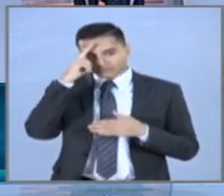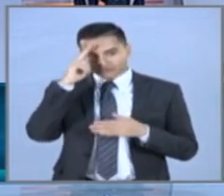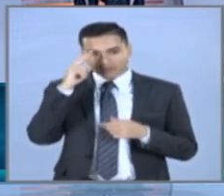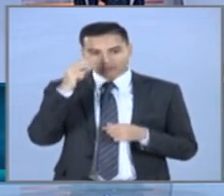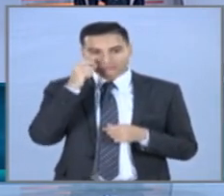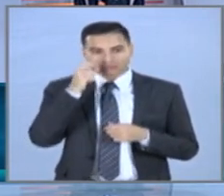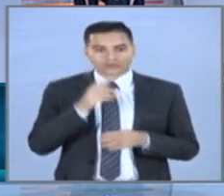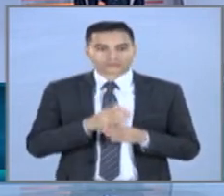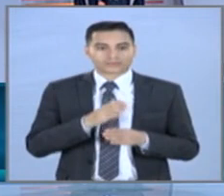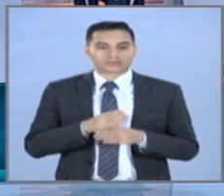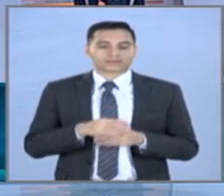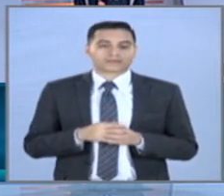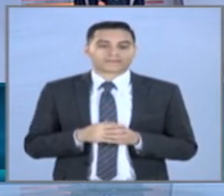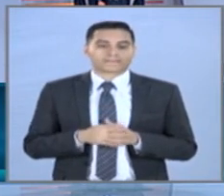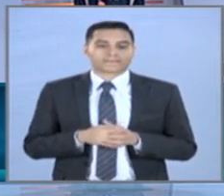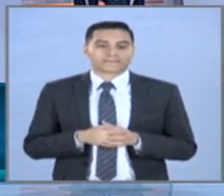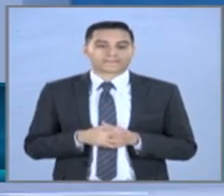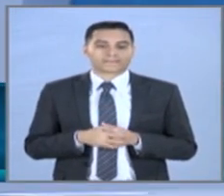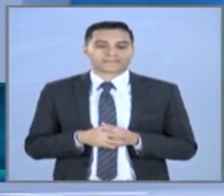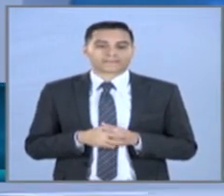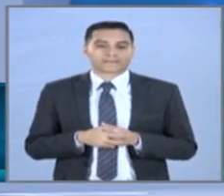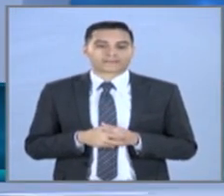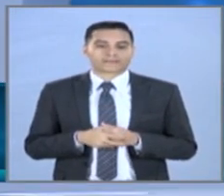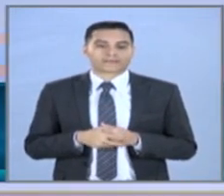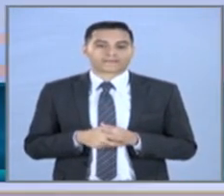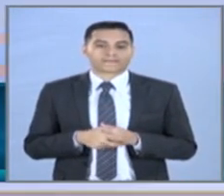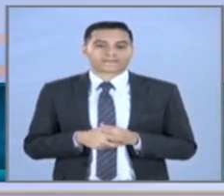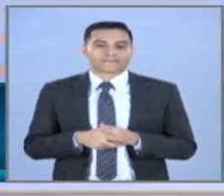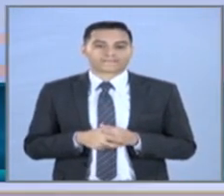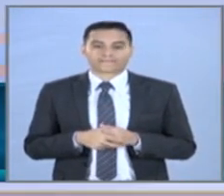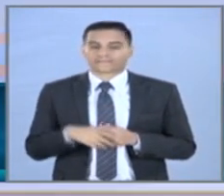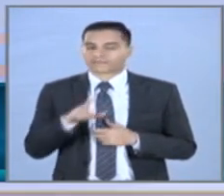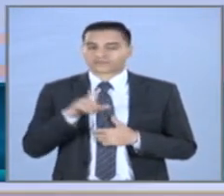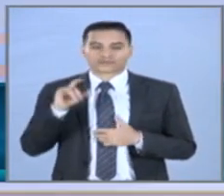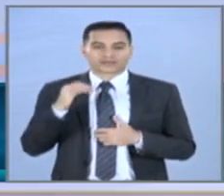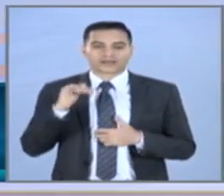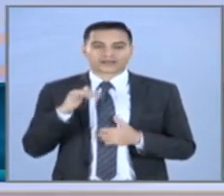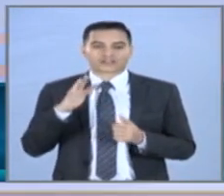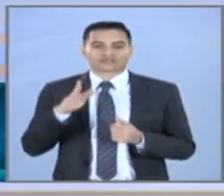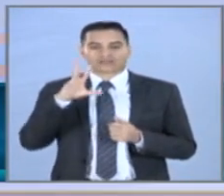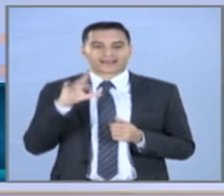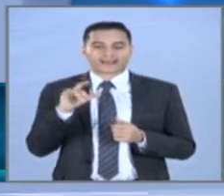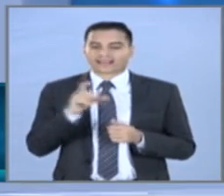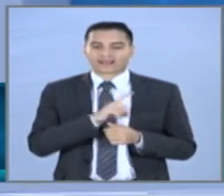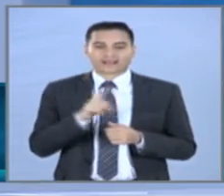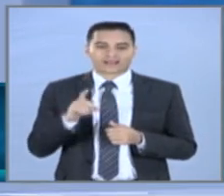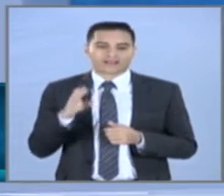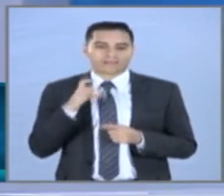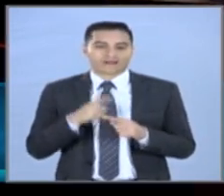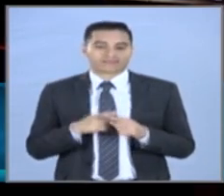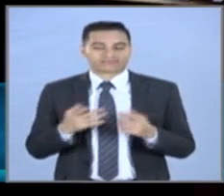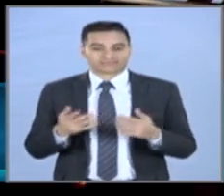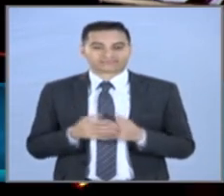هو؟ صوت من الماضي. يحيى شاهين؟ مش يحيى شاهين. إجابة خاطئة.